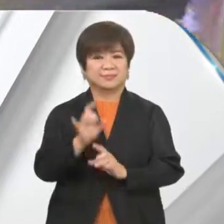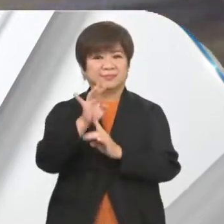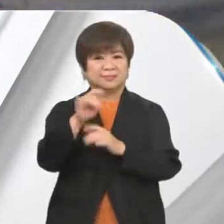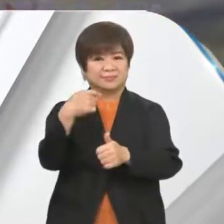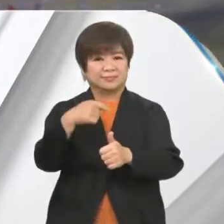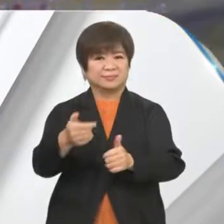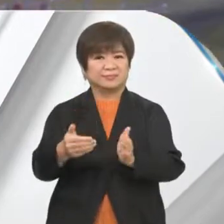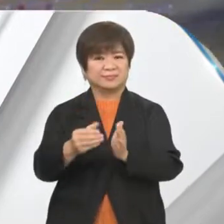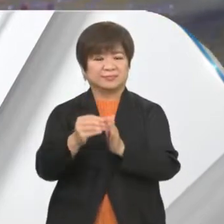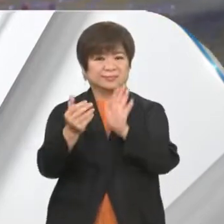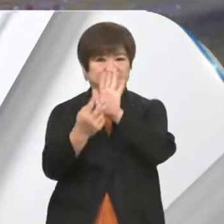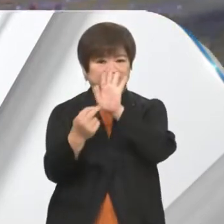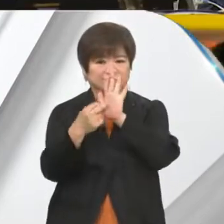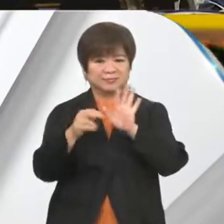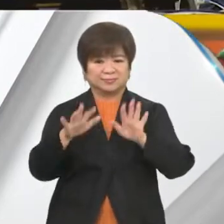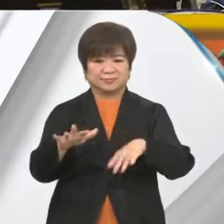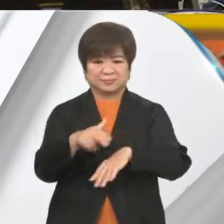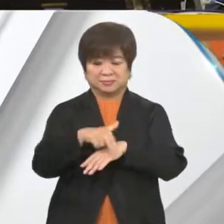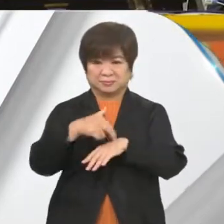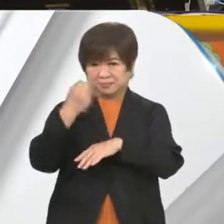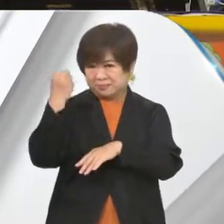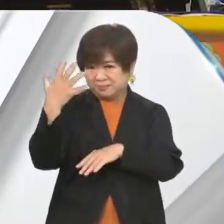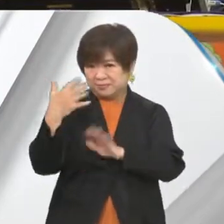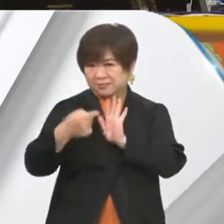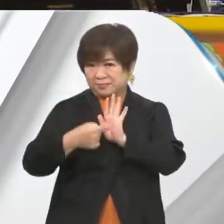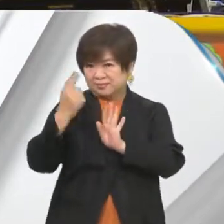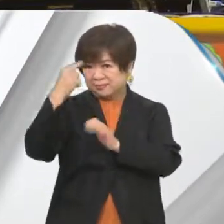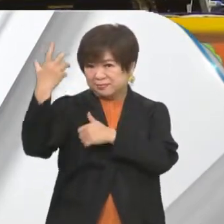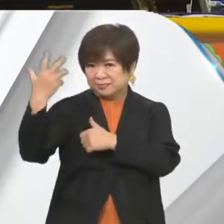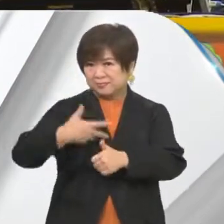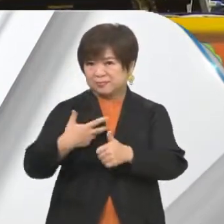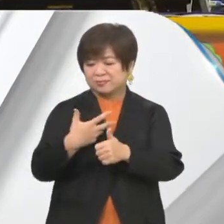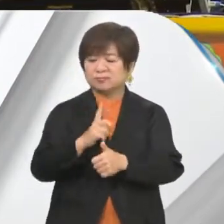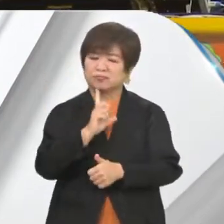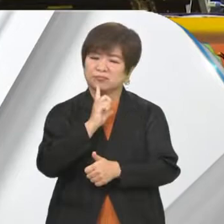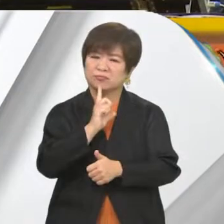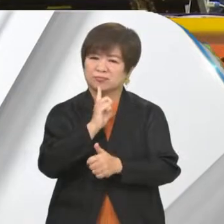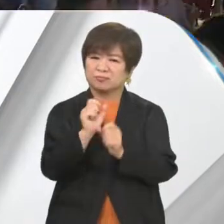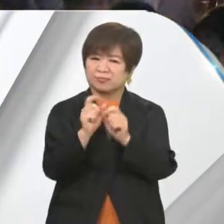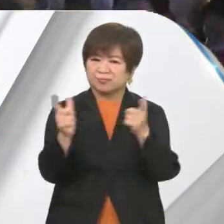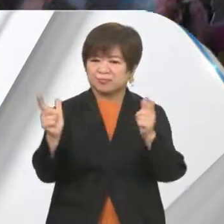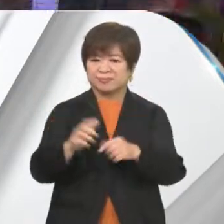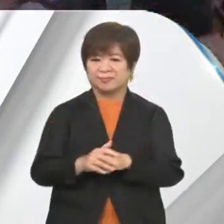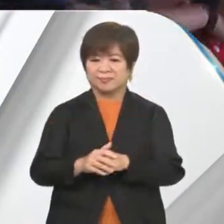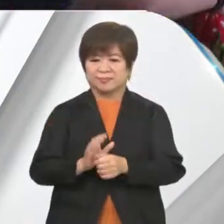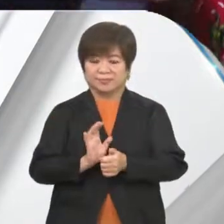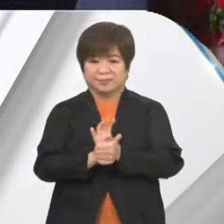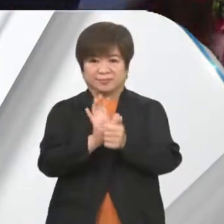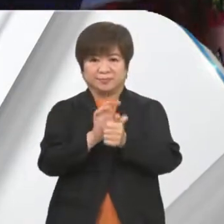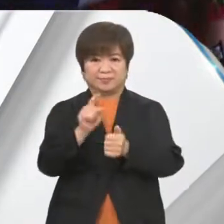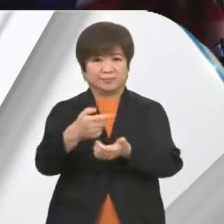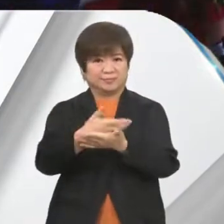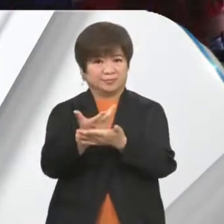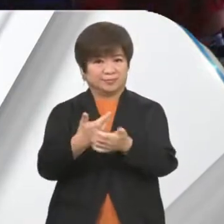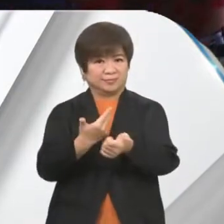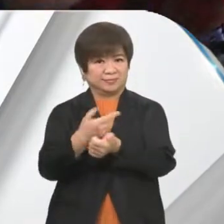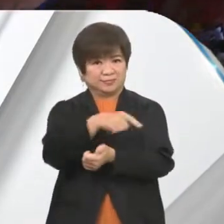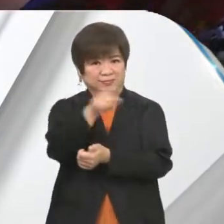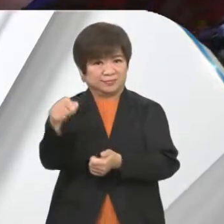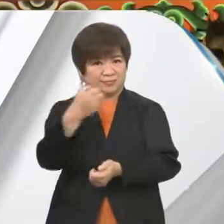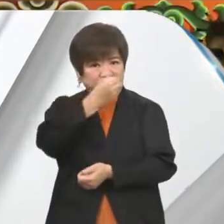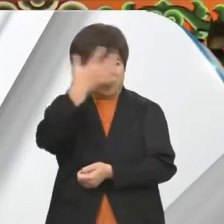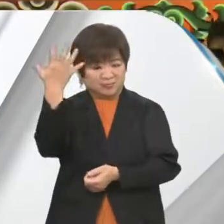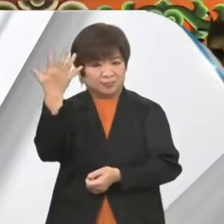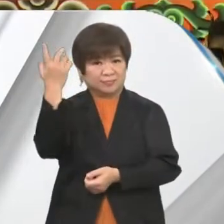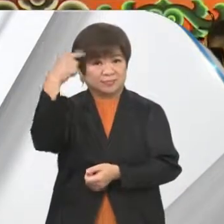要把新编的歌戏按进资，展现了传统戏曲的多样性。每希望推广亚戏曲艺术，文化都好上瘾，亚